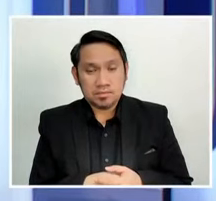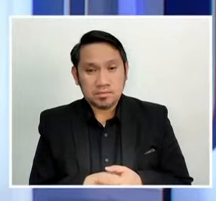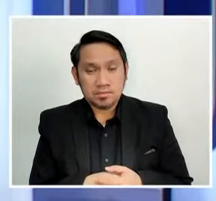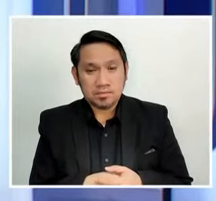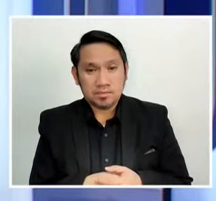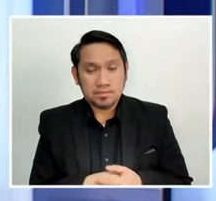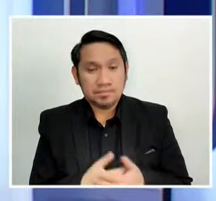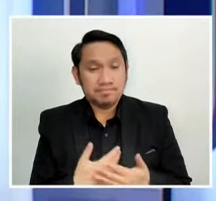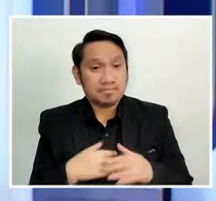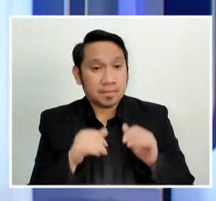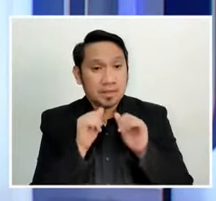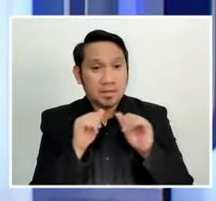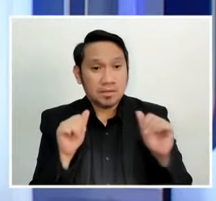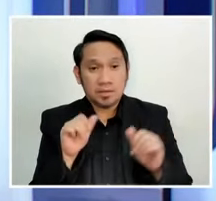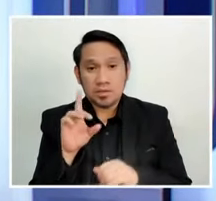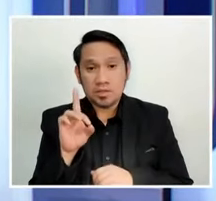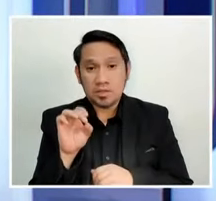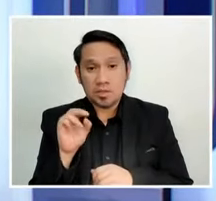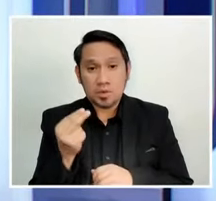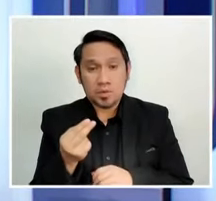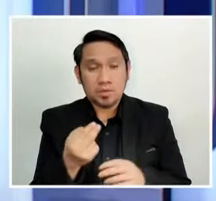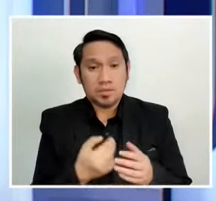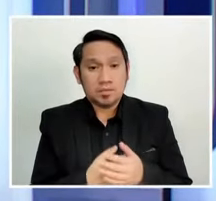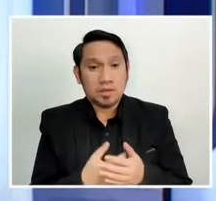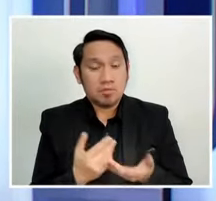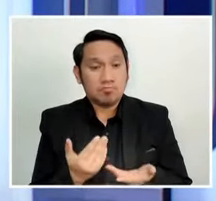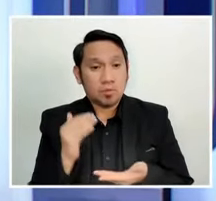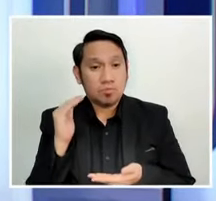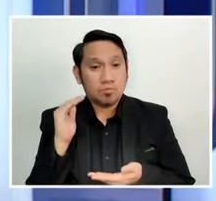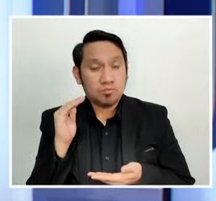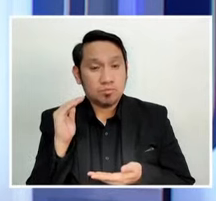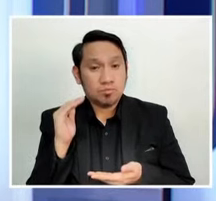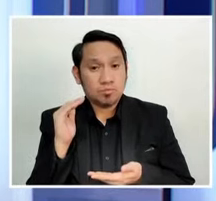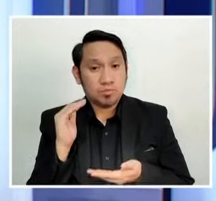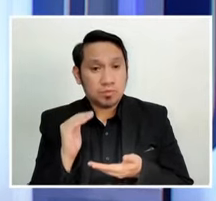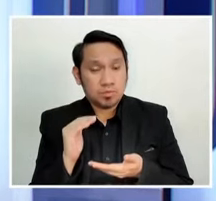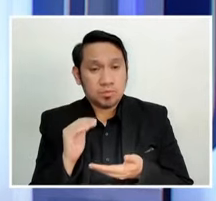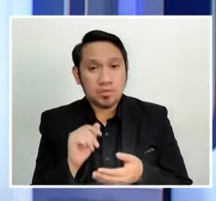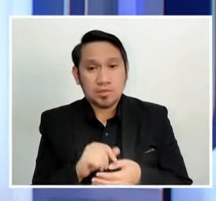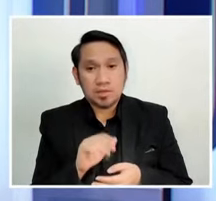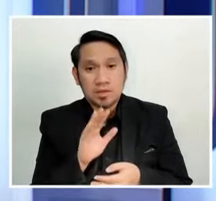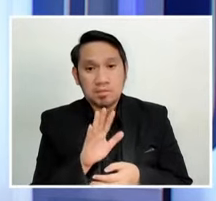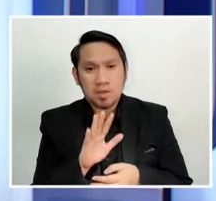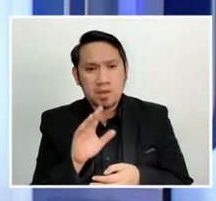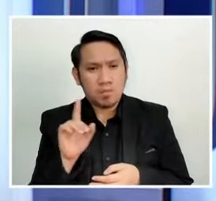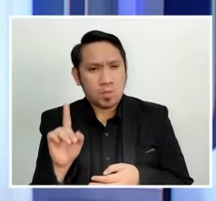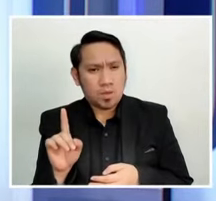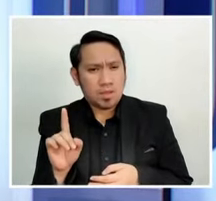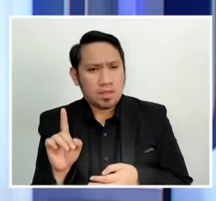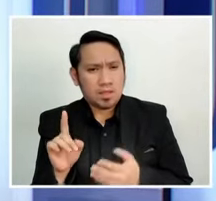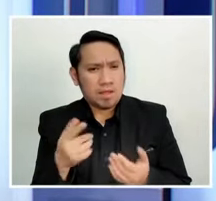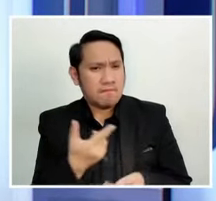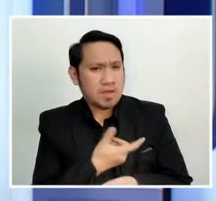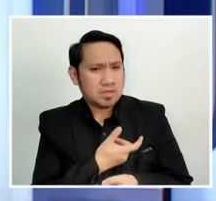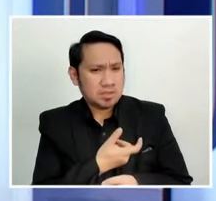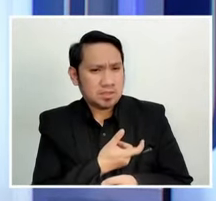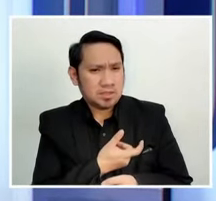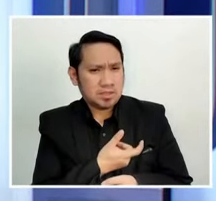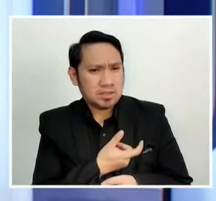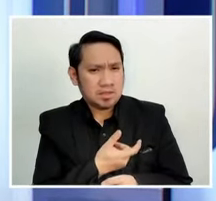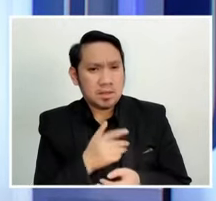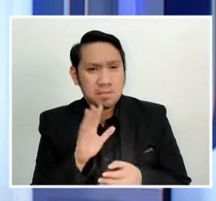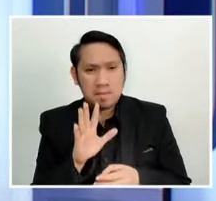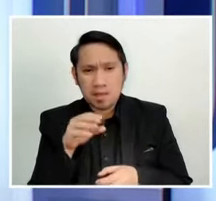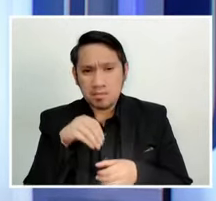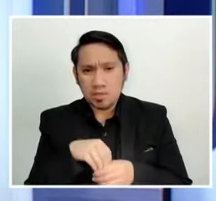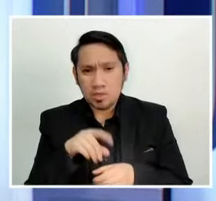Inanunsyo po ng Department of Health na mababa na ang stocks ng 5-in-1 o pentavalent vaccines na ginagamit kontra